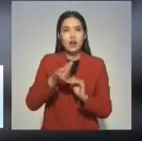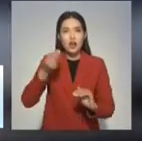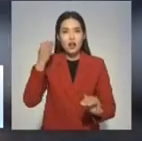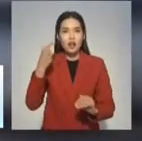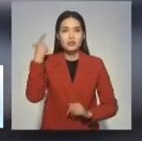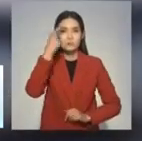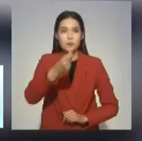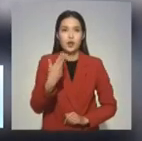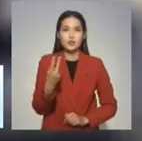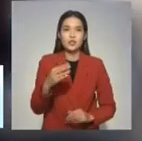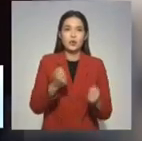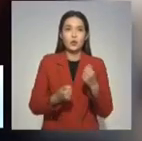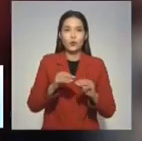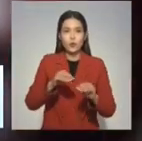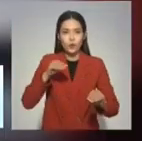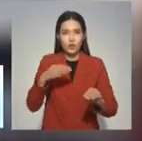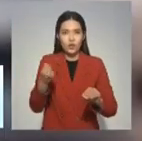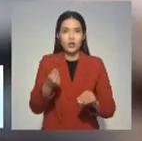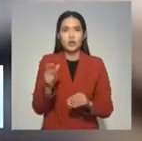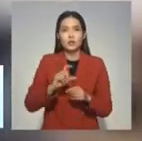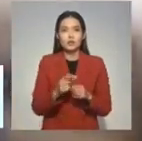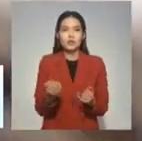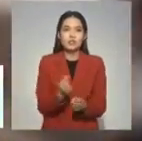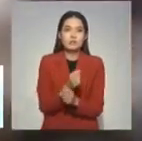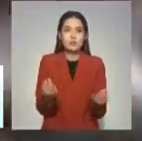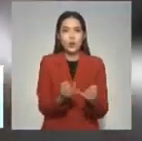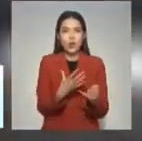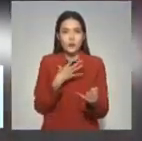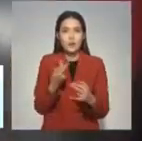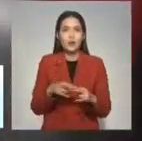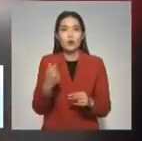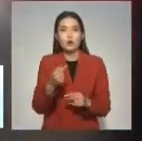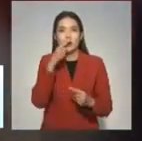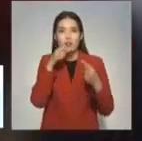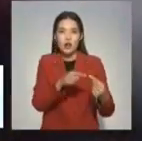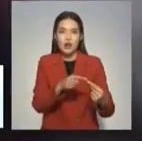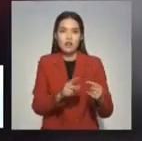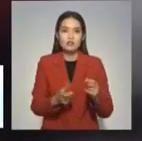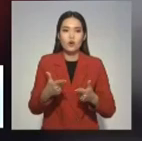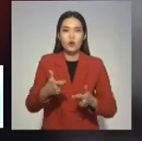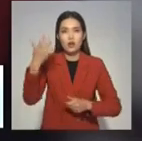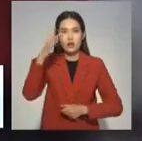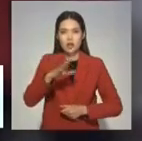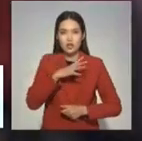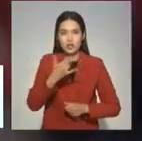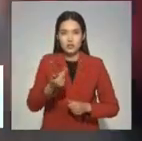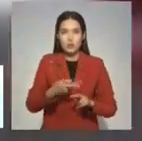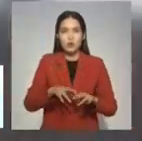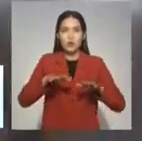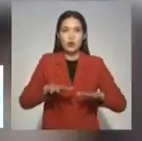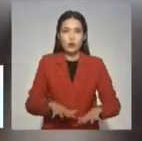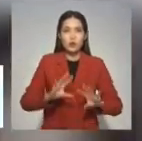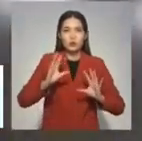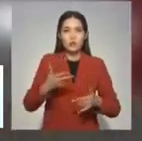мәлімет бойынша екі көлік жүргізушісі сөзге келген. Кейін олардың бірі қарсыласының бетіне оқ атқан. Осыдан кейін ол оқиға орнынан кетіп